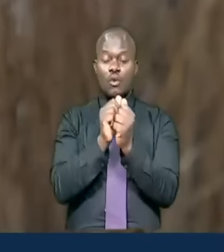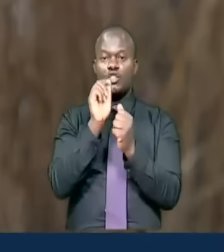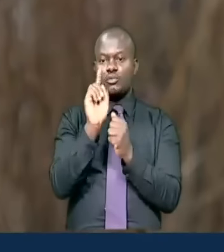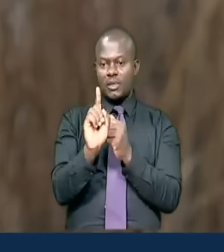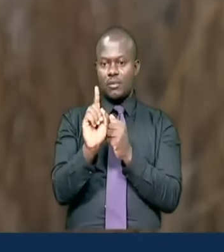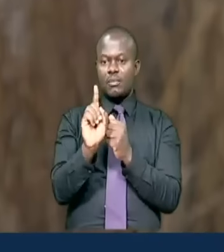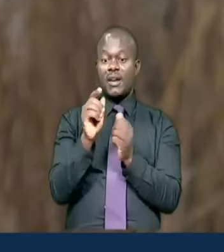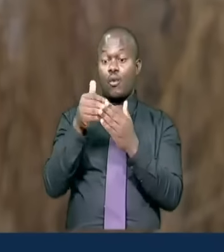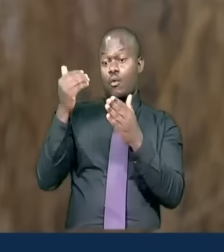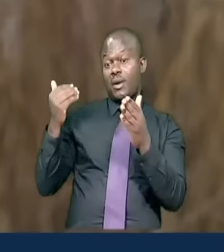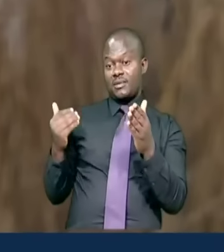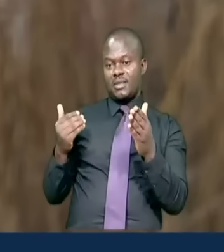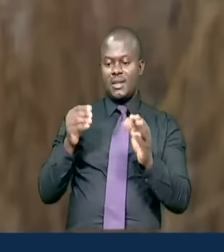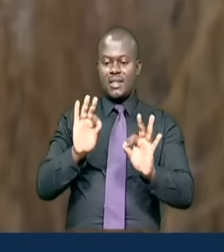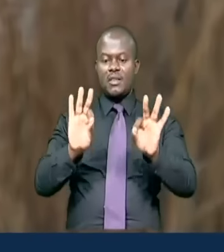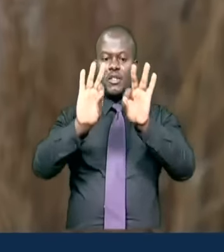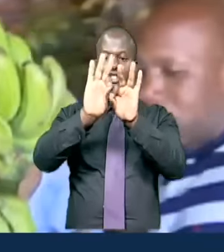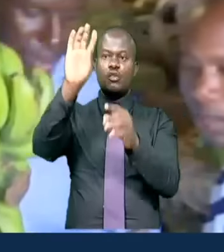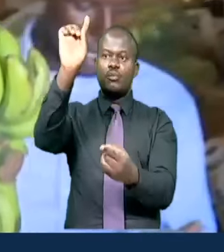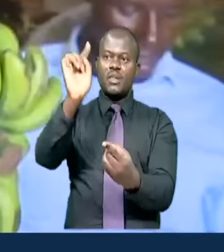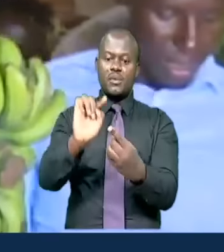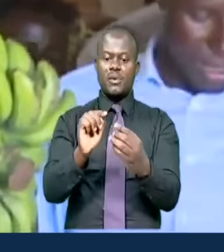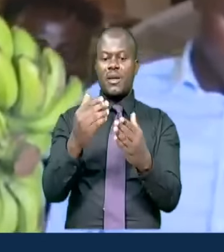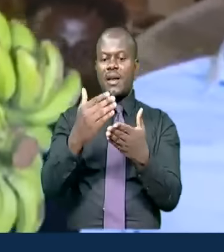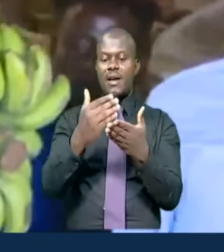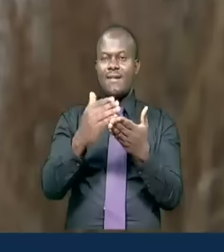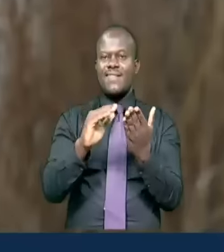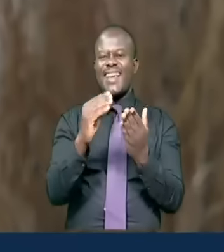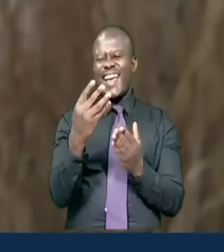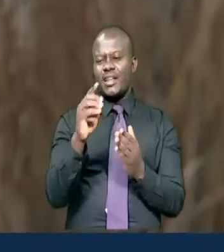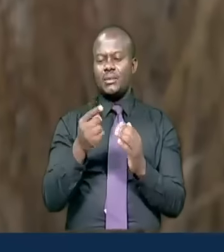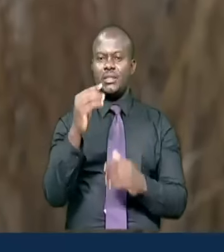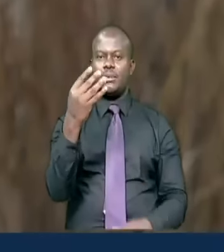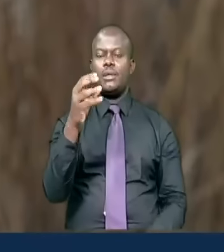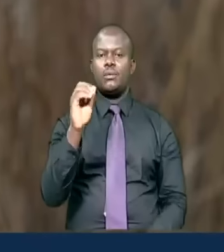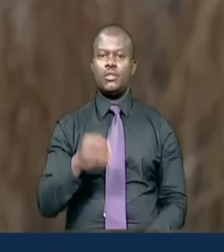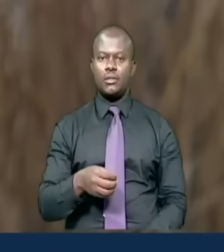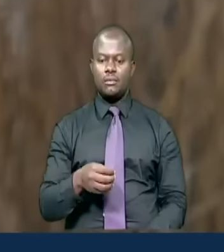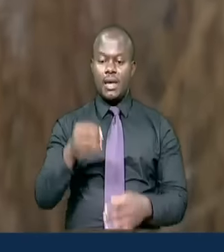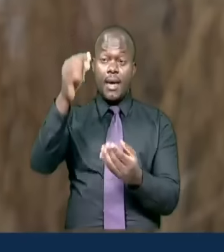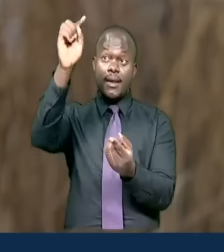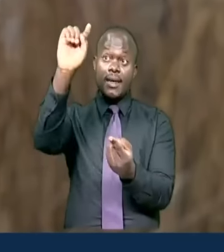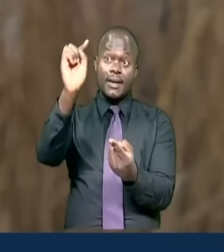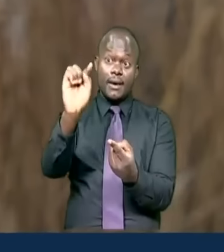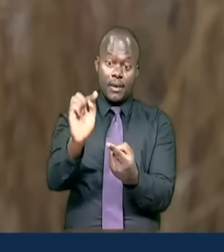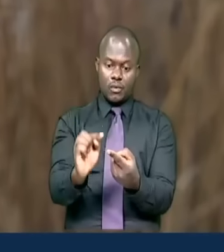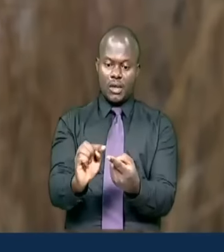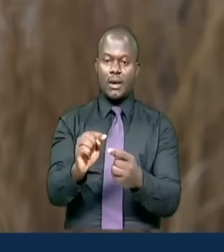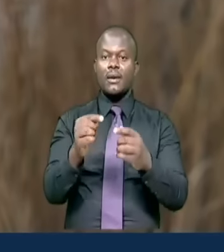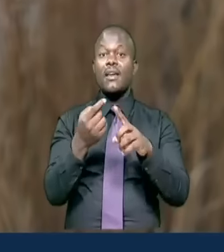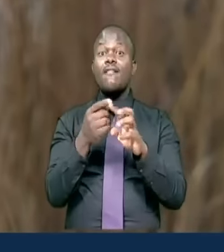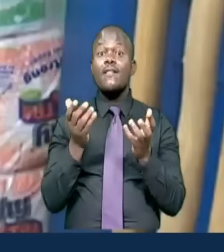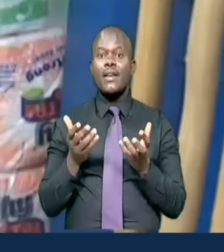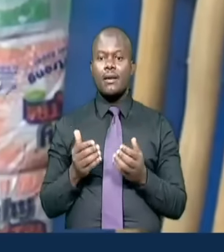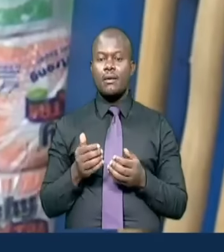ukuvuga kwakubanjirije ibiciro byagabanutseho 4.4%. Iri gabanuka ahanini ngo ryatewe n'ibiciro